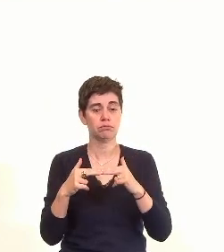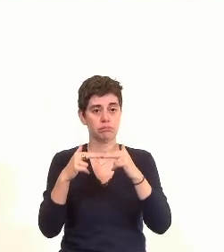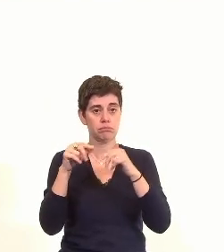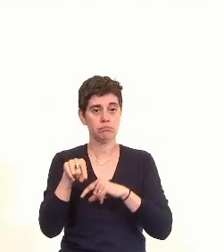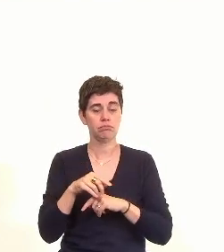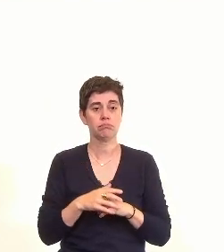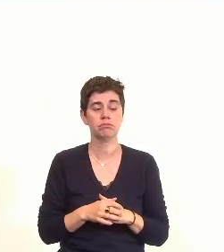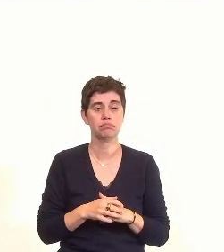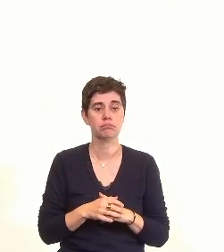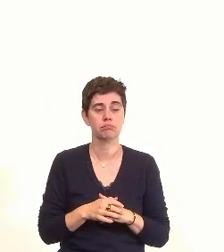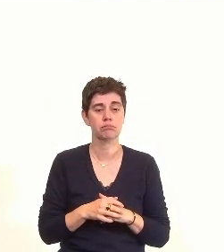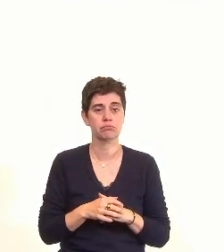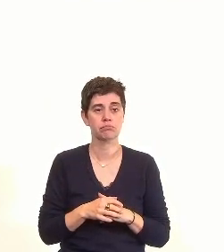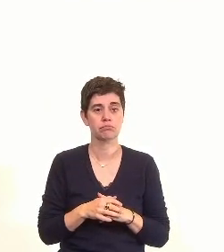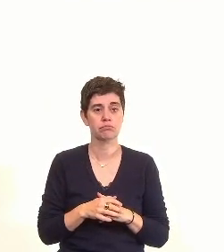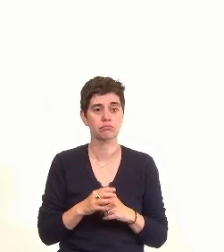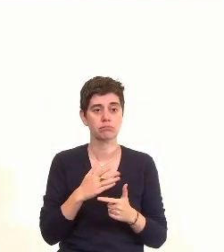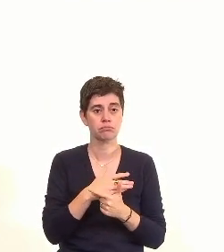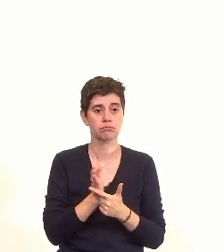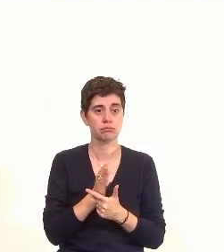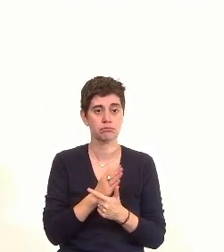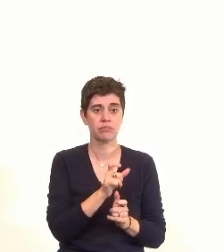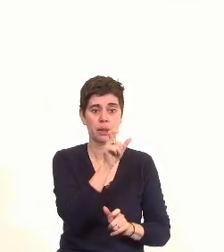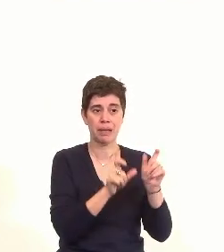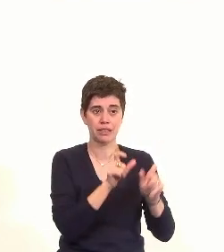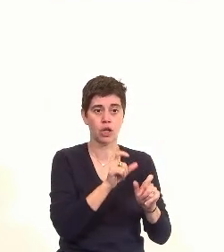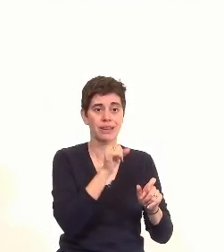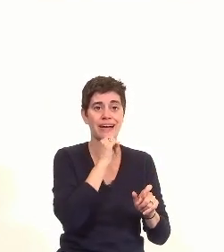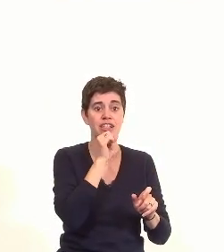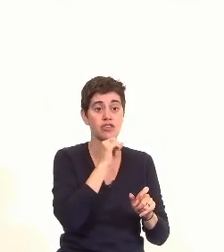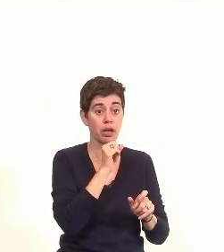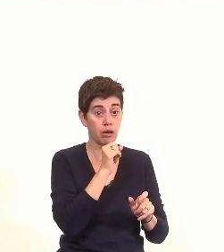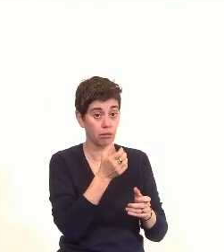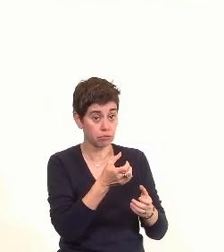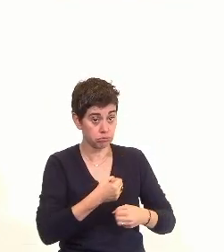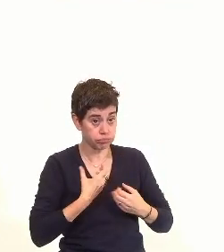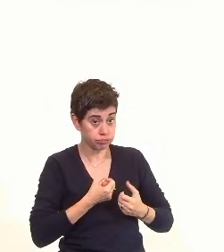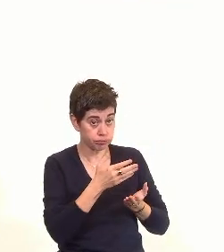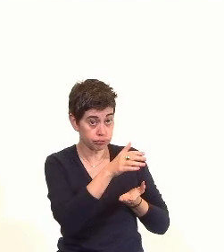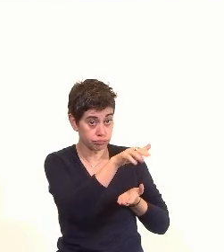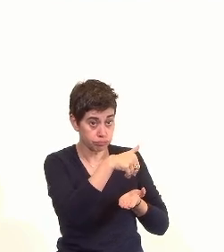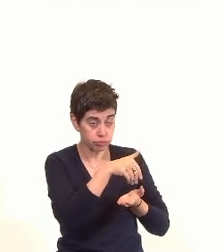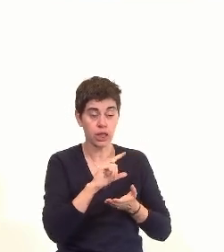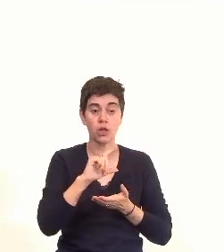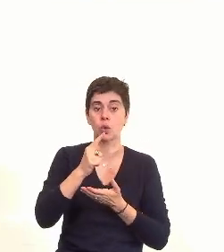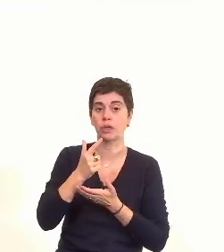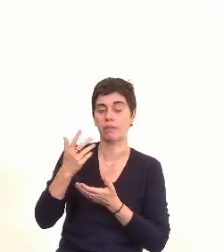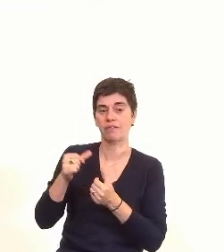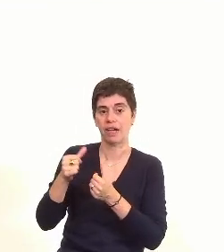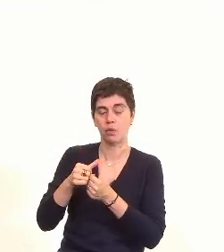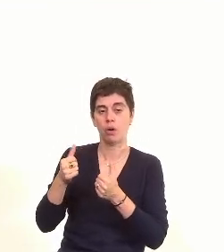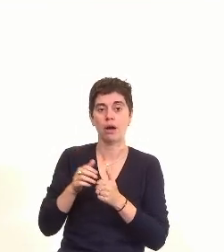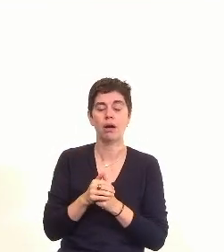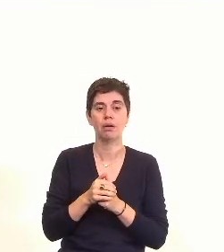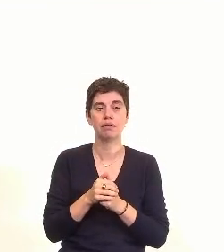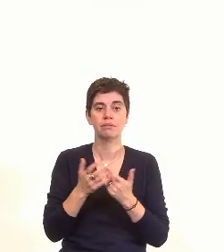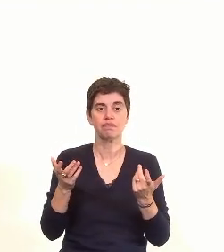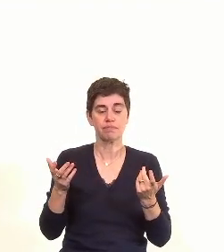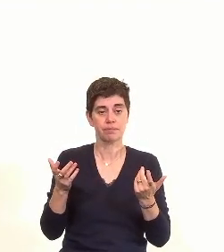des personnes âgées et dans un second temps, il y a l'instance inter-établissement dont vous parliez tout